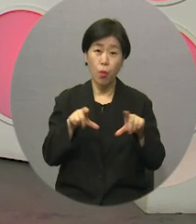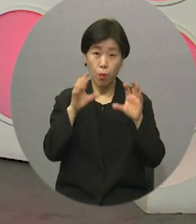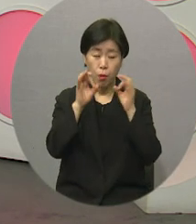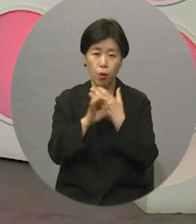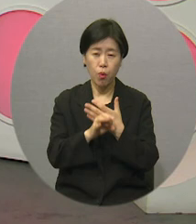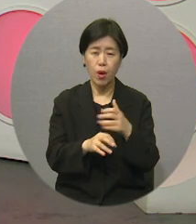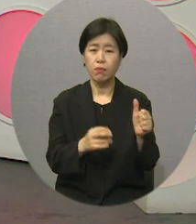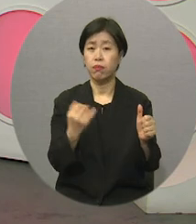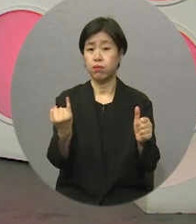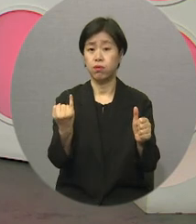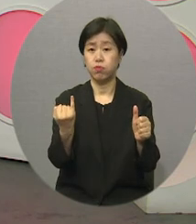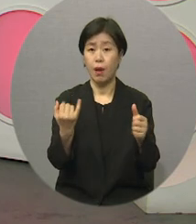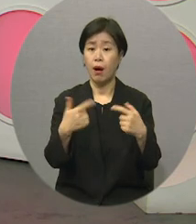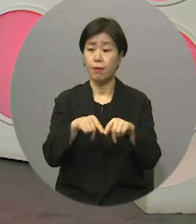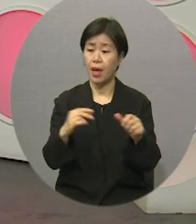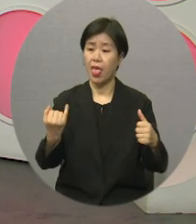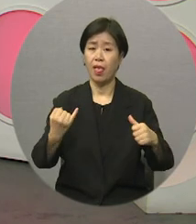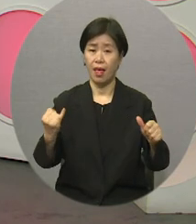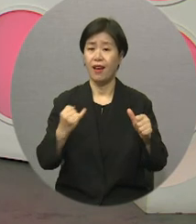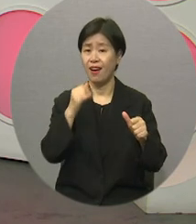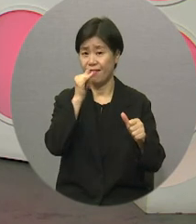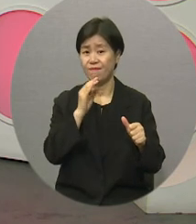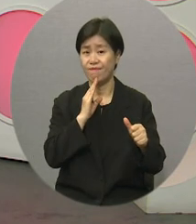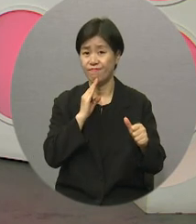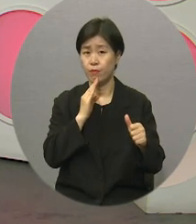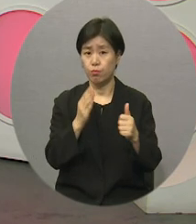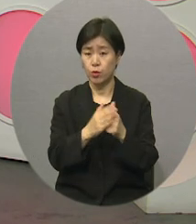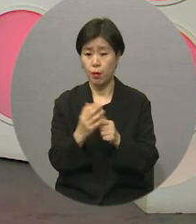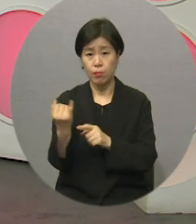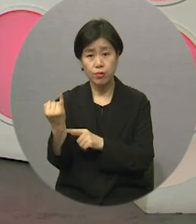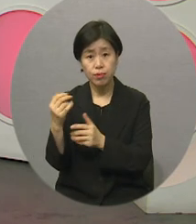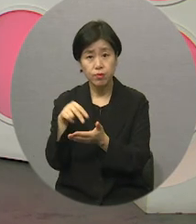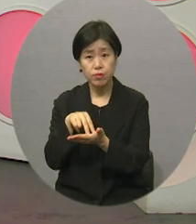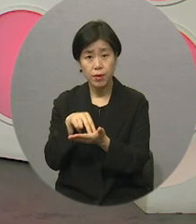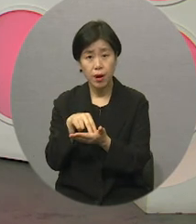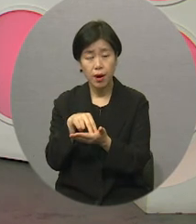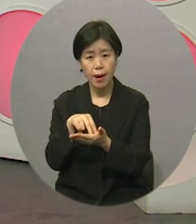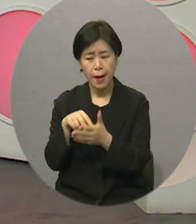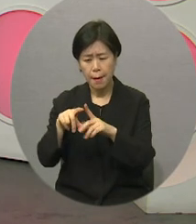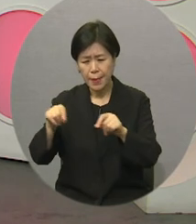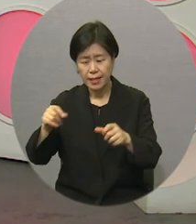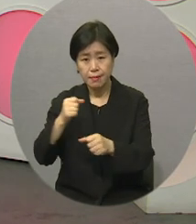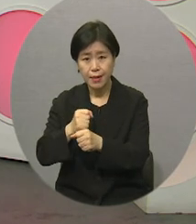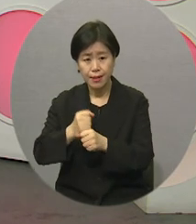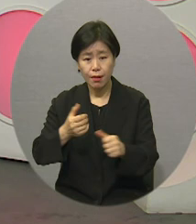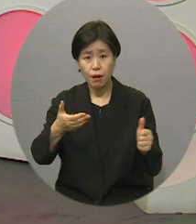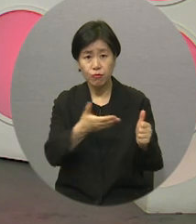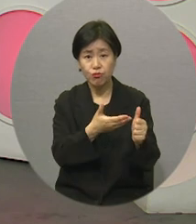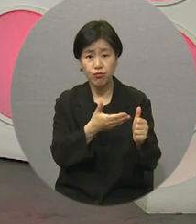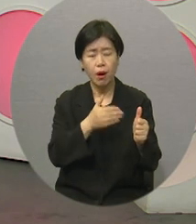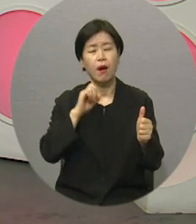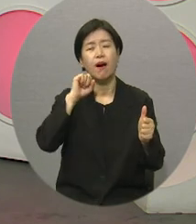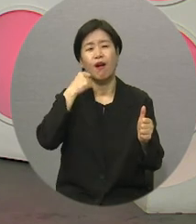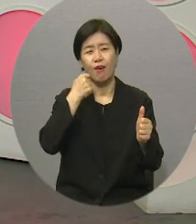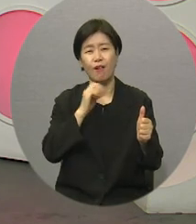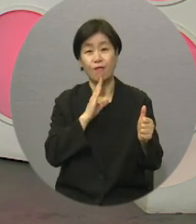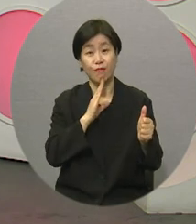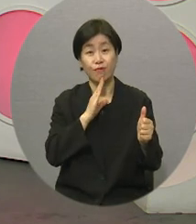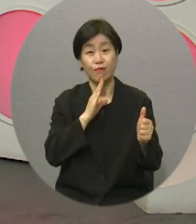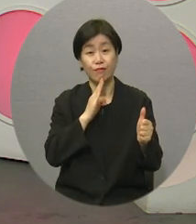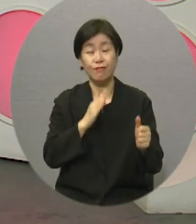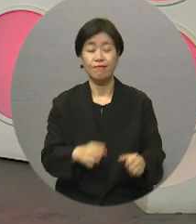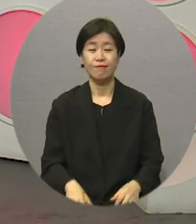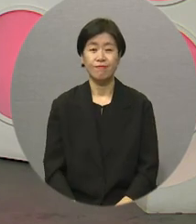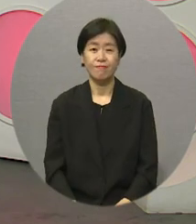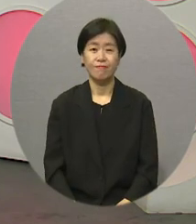그러시죠. 네, 그렇죠. 그러니까 그러다 보면 이 저녁을 이렇게 자주 못 챙겨주고 또 맛있는 요리도 해주고 싶지만 음식도 서툴고